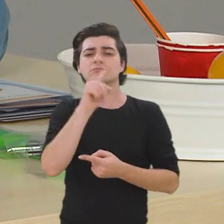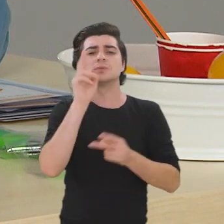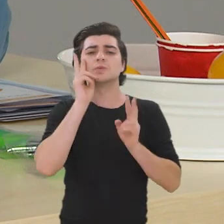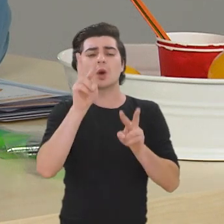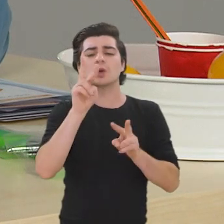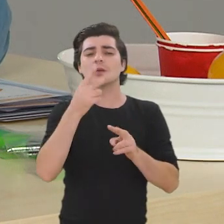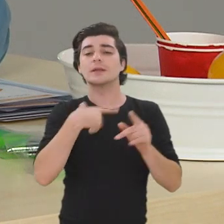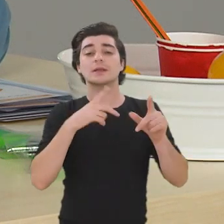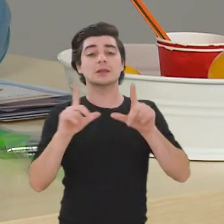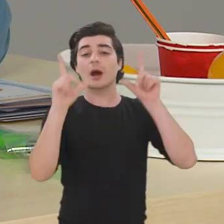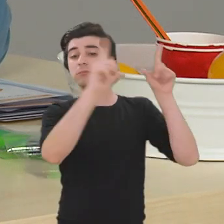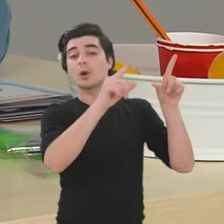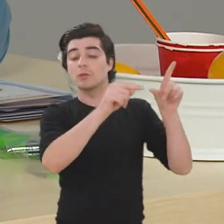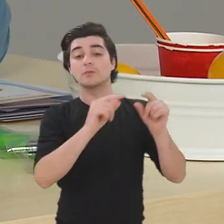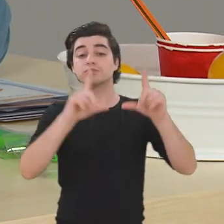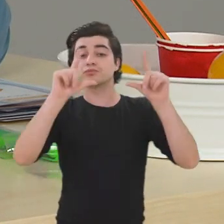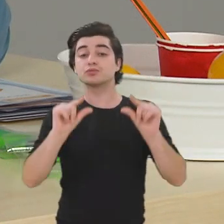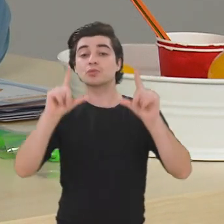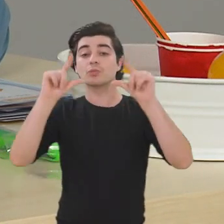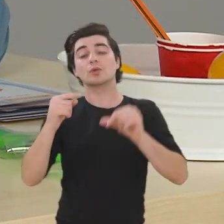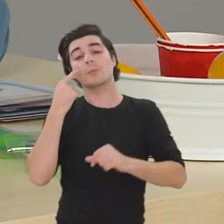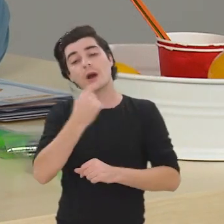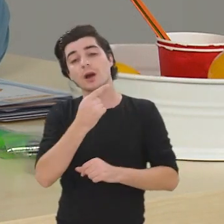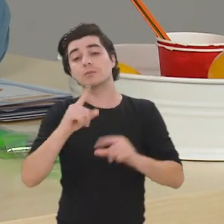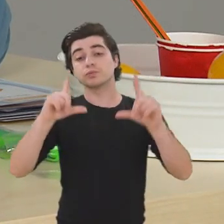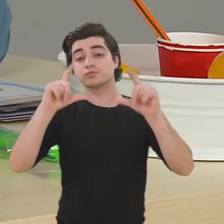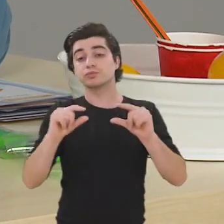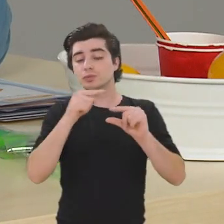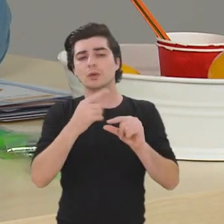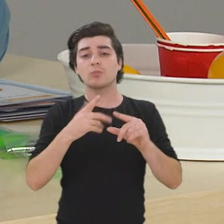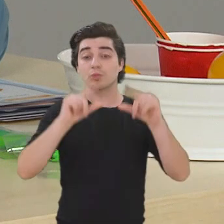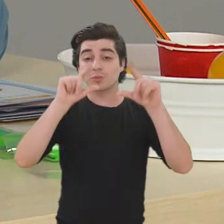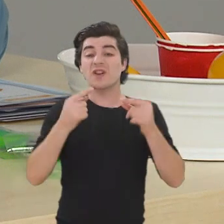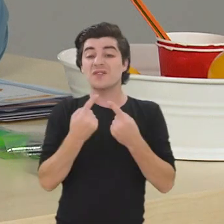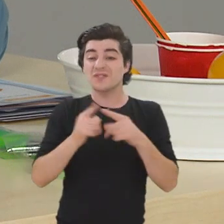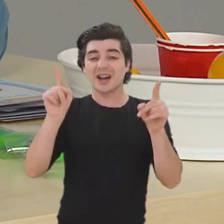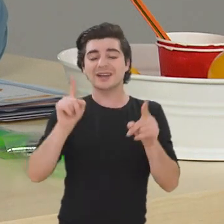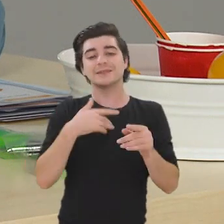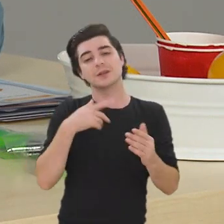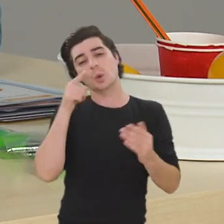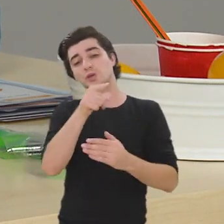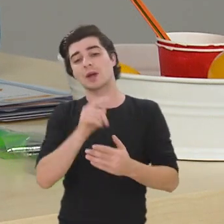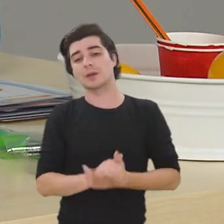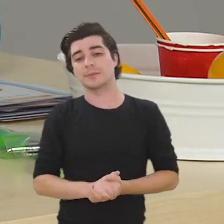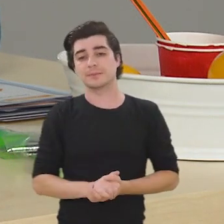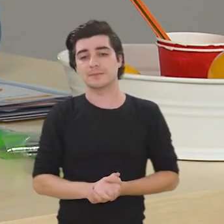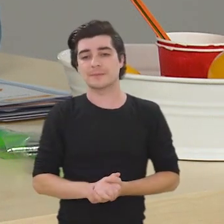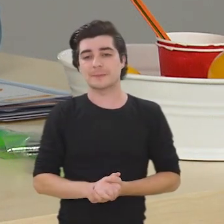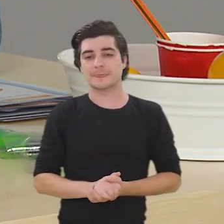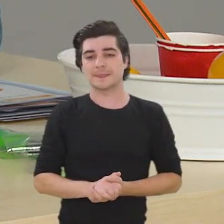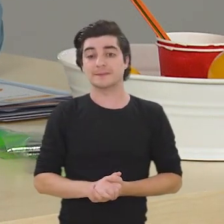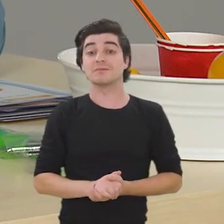görmüş olduğun tabloların büyüklüklerine bak, boyutlarına bak. Boyutu farklı olan tabloyu bana göster.